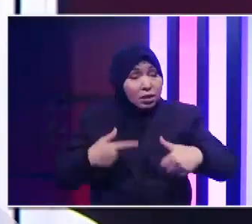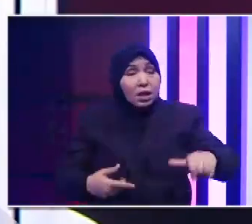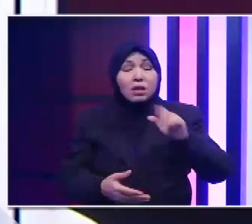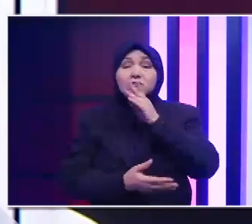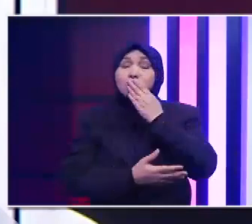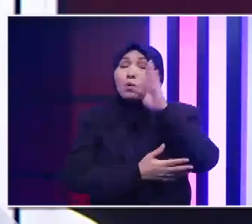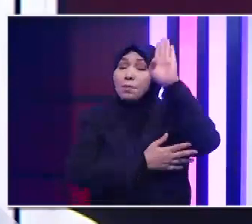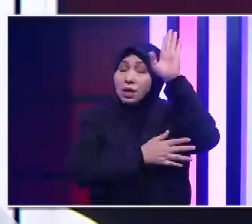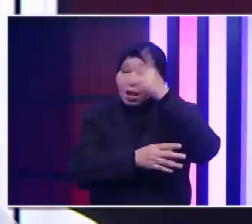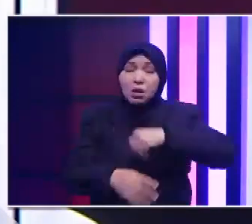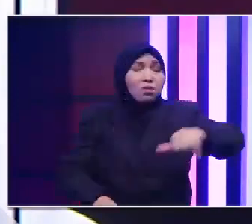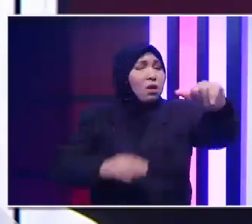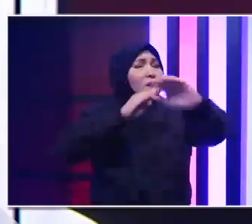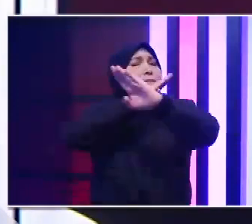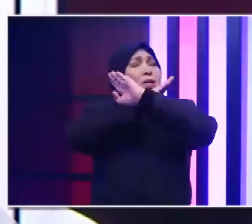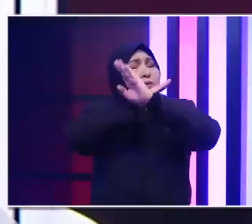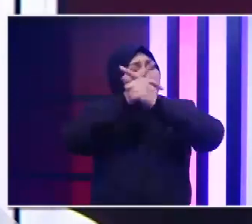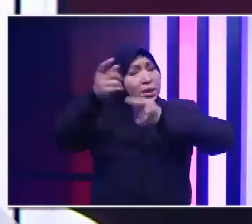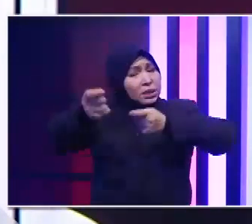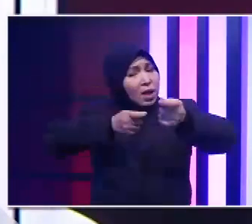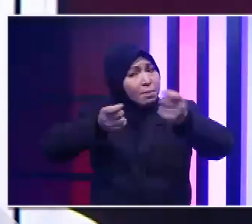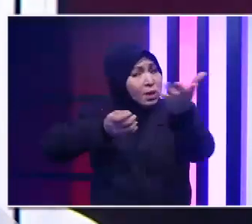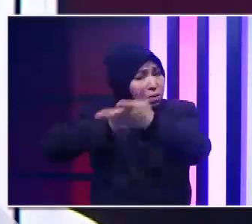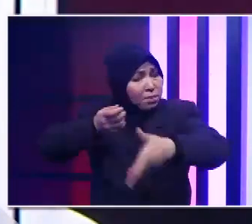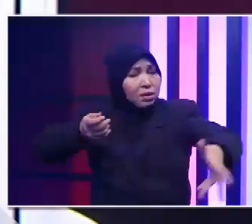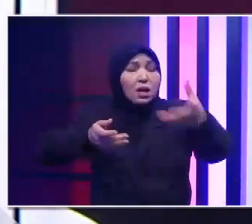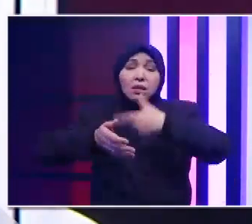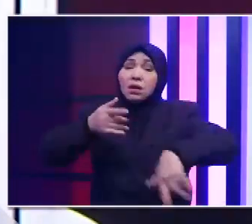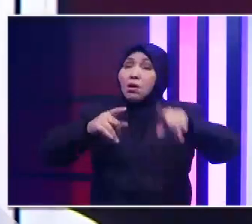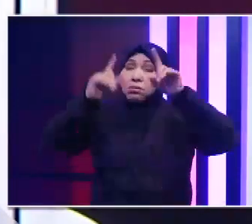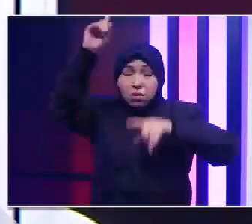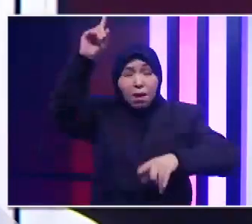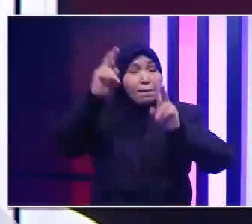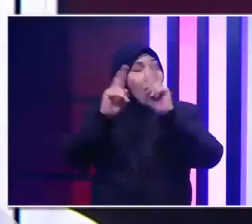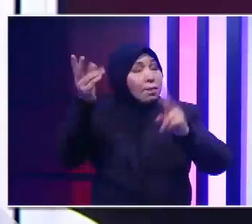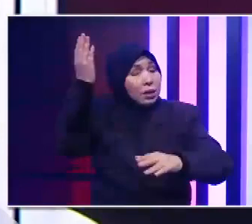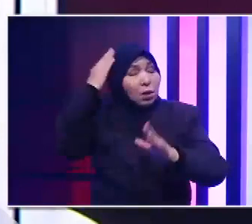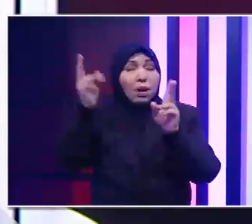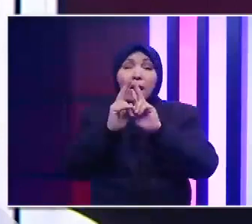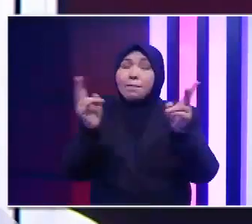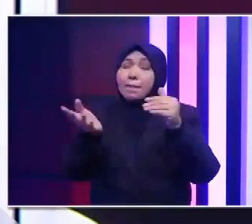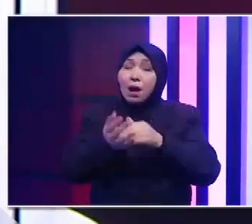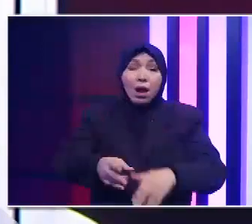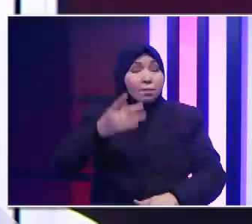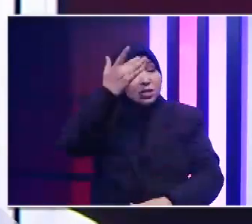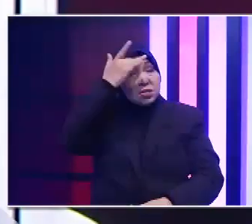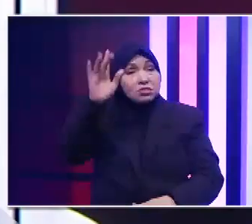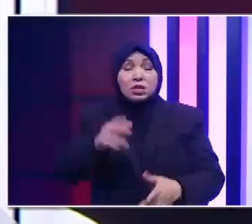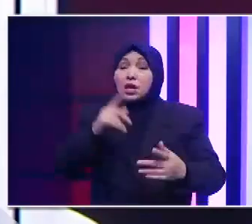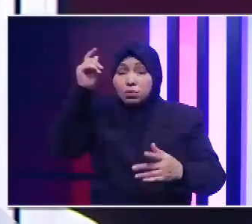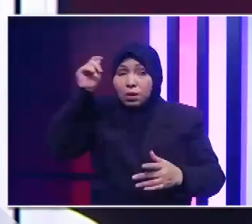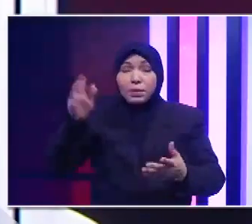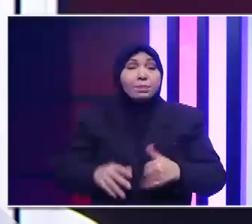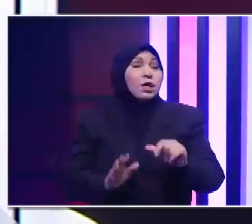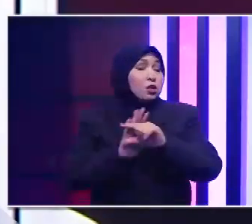dan Allah ialah pelindung yang mentakdirkan keadaan kamu Dan Dia Maha Mengetahui lagi mahabijaksana bantuan